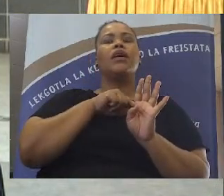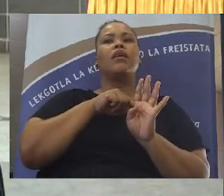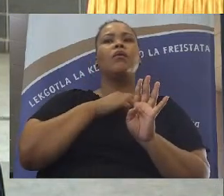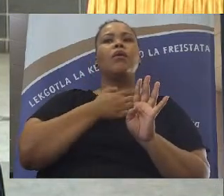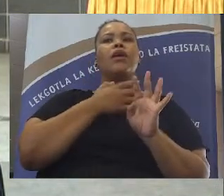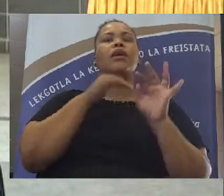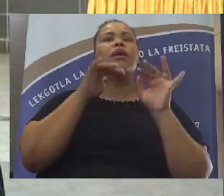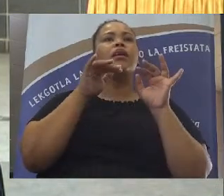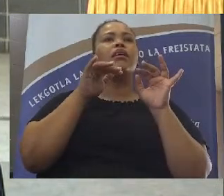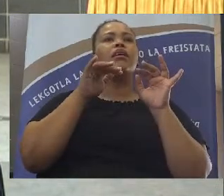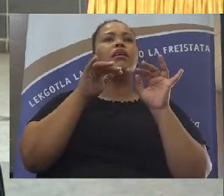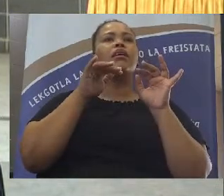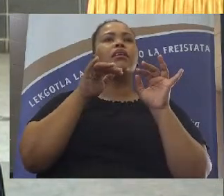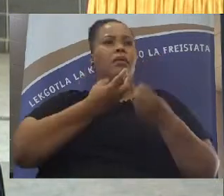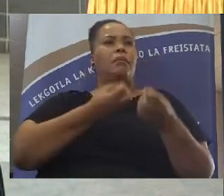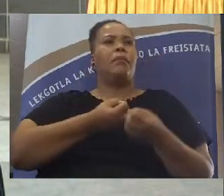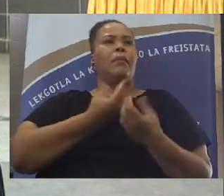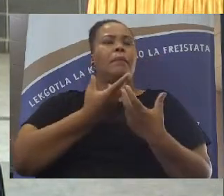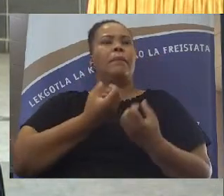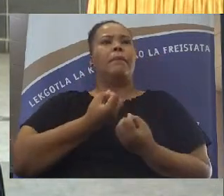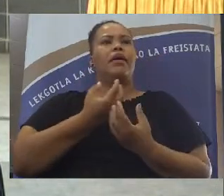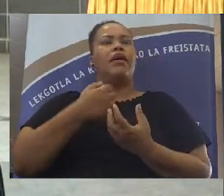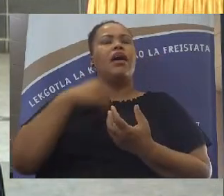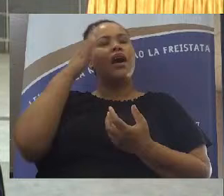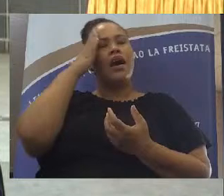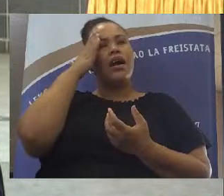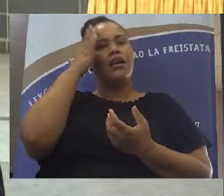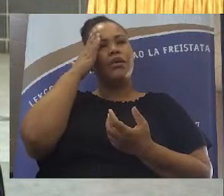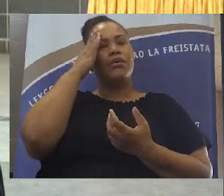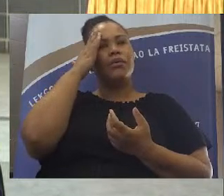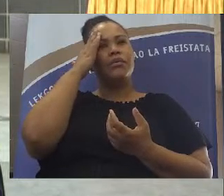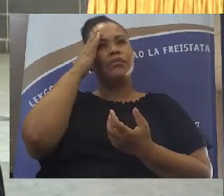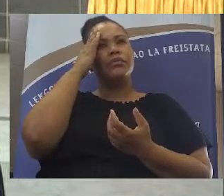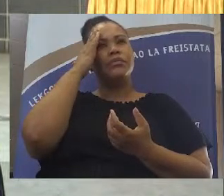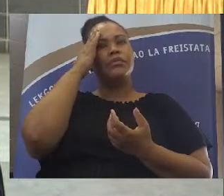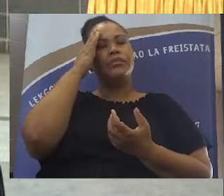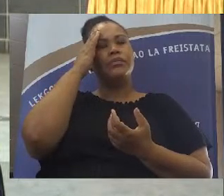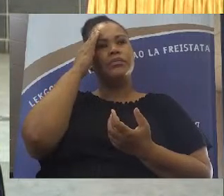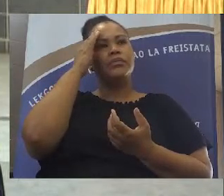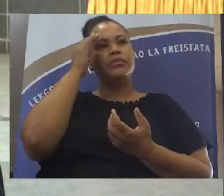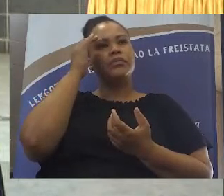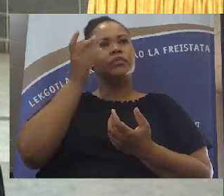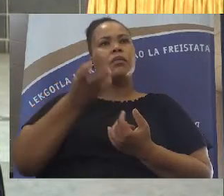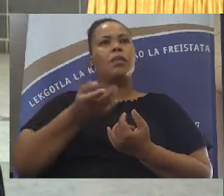mense gevoel. Ek weet, een